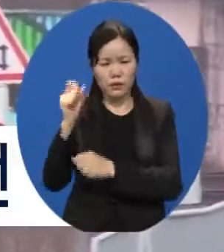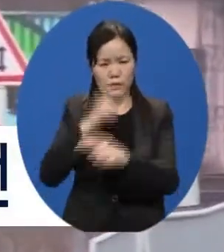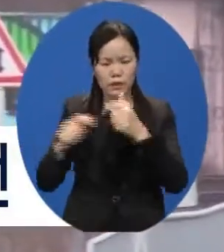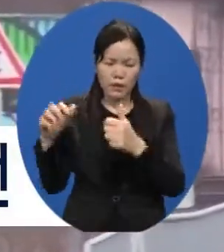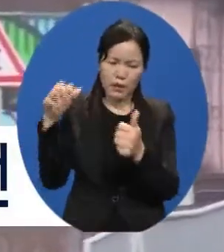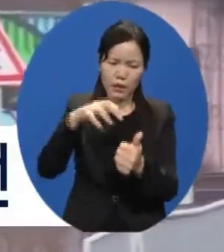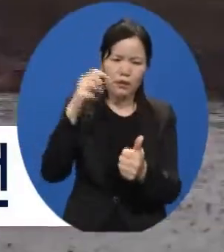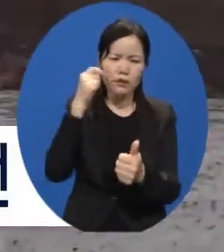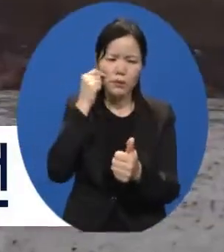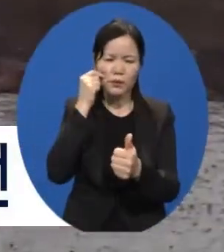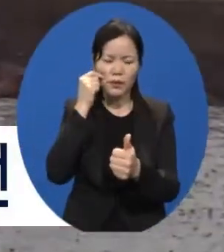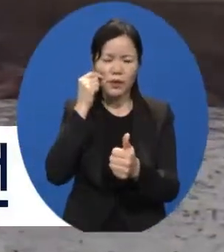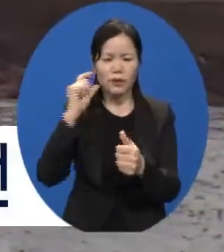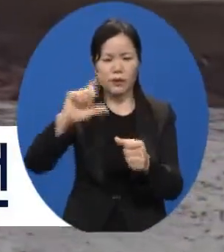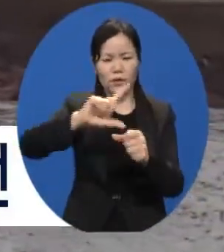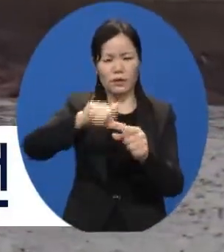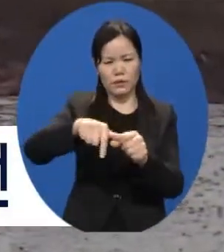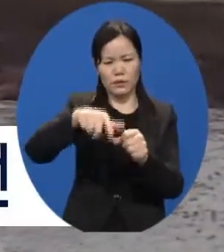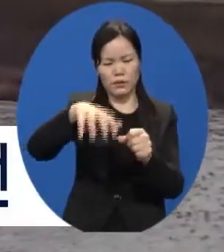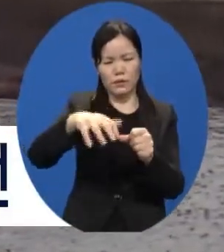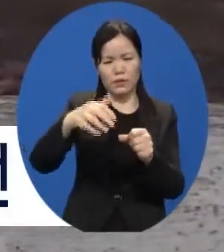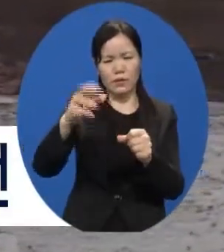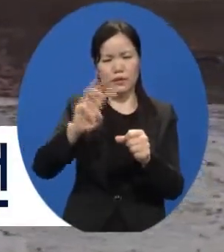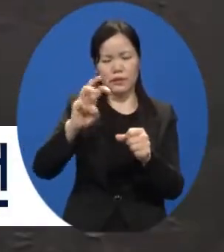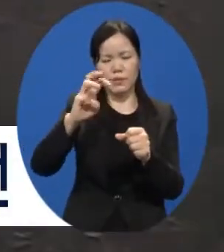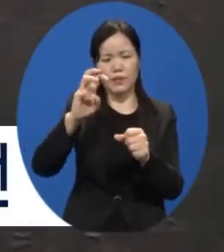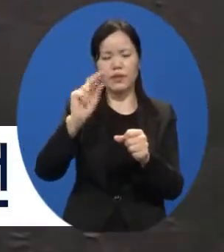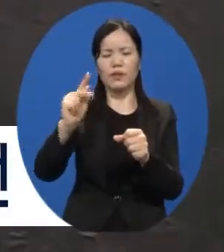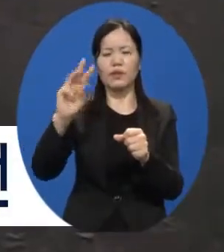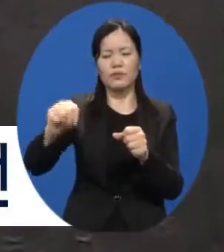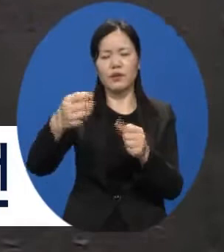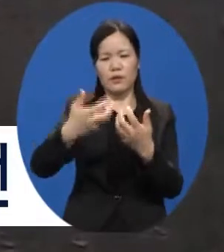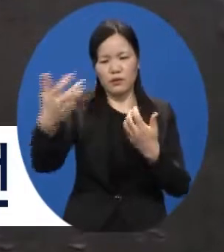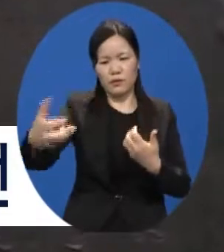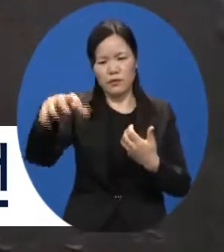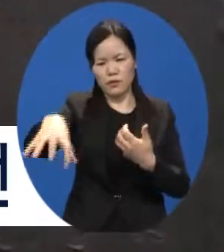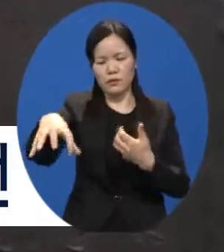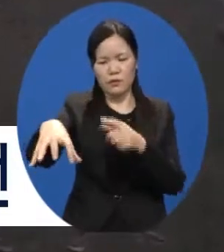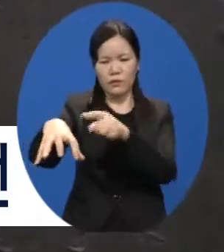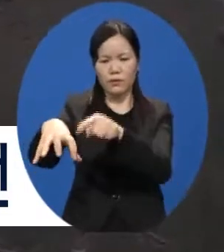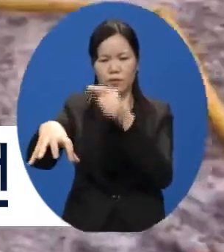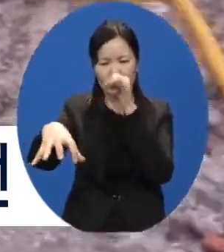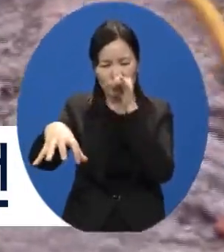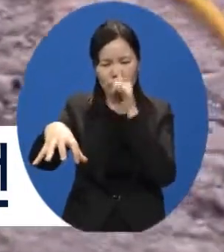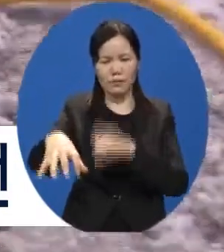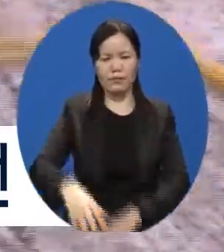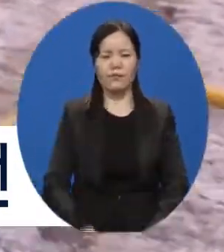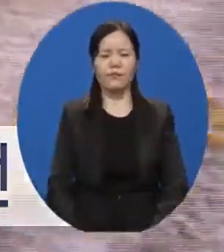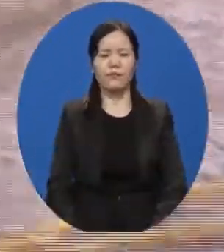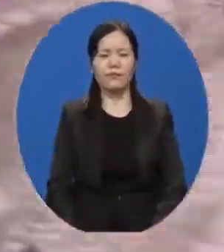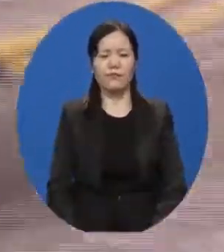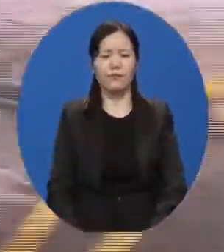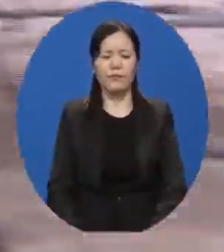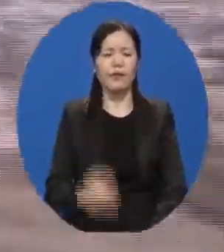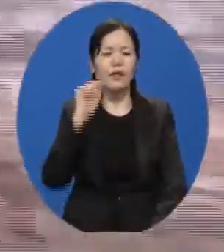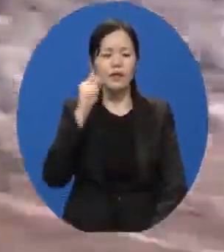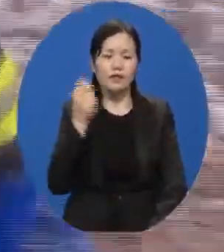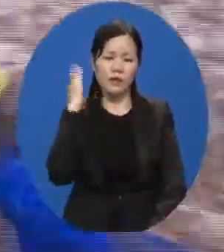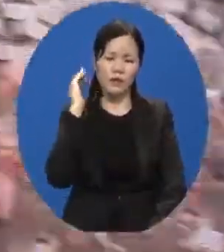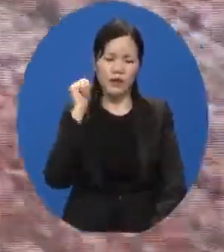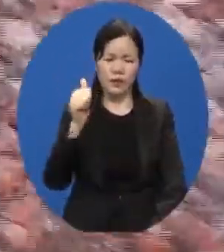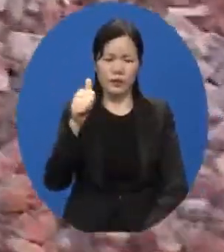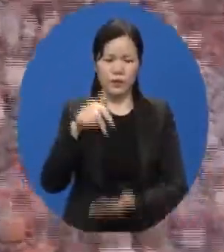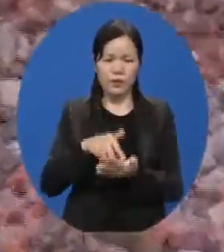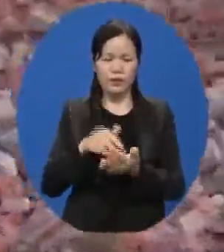못하고 시내 중심에서 30km 떨어진 지점에 머물고 있는 것으로 알려졌습니다. 젤렌스키 우크라이나